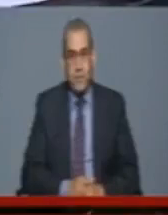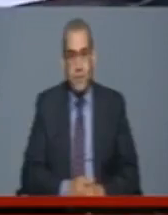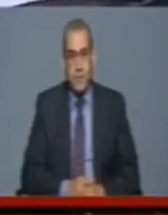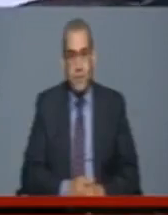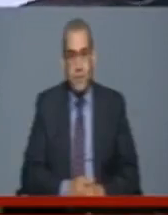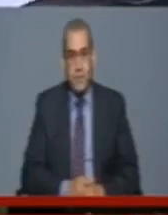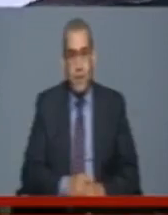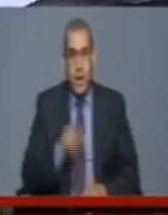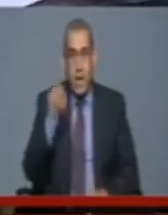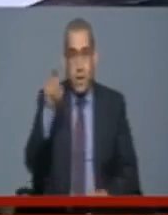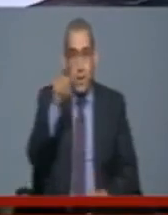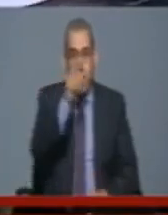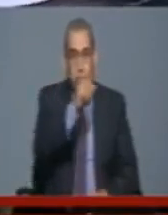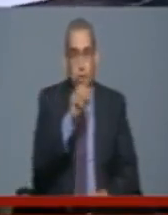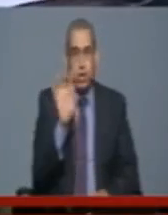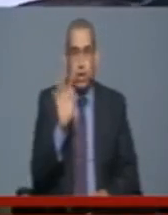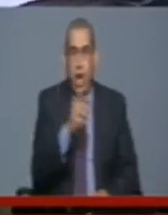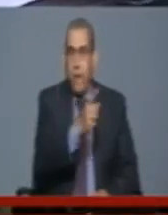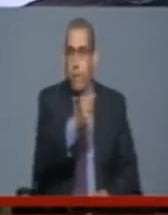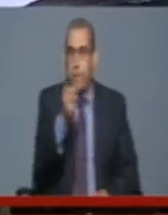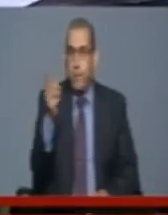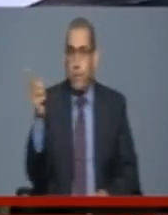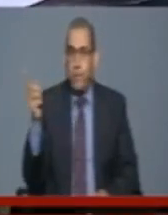أنتم شعب